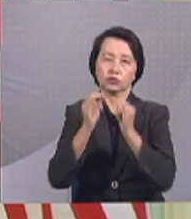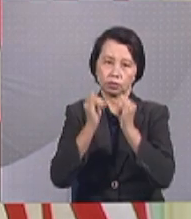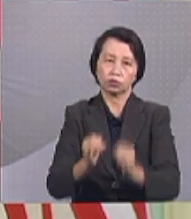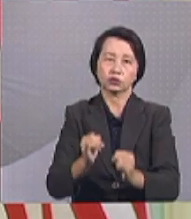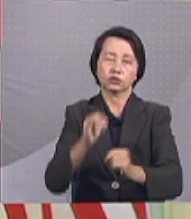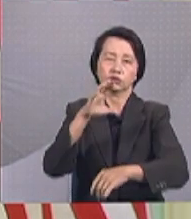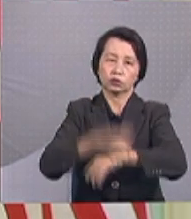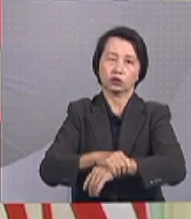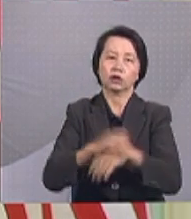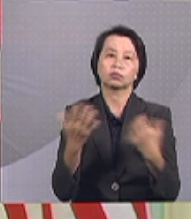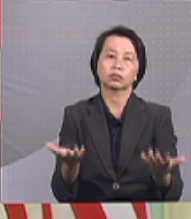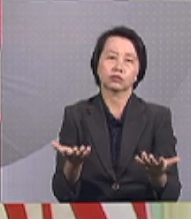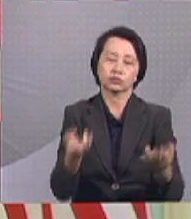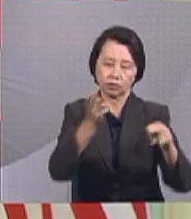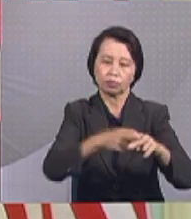132.